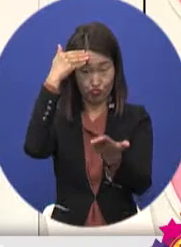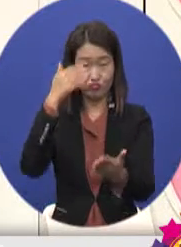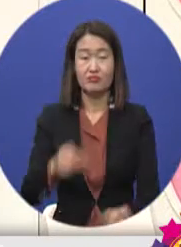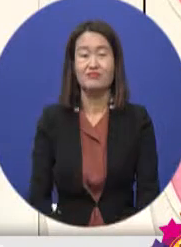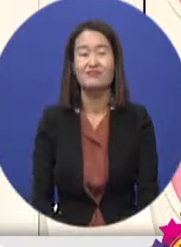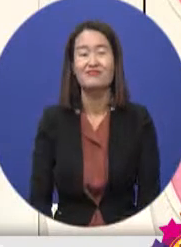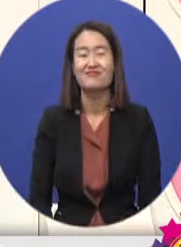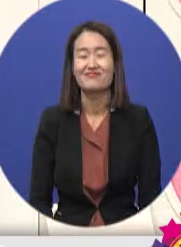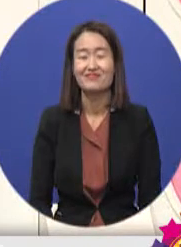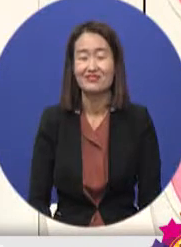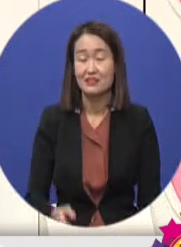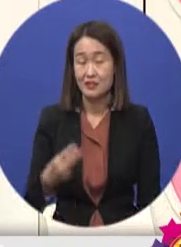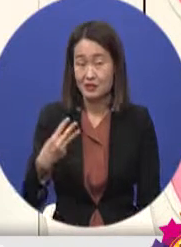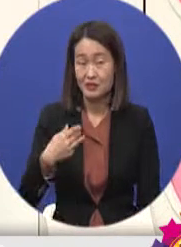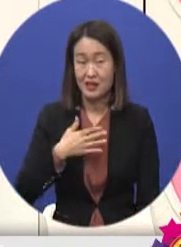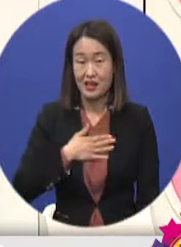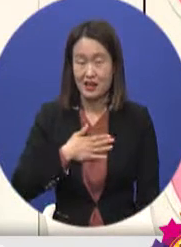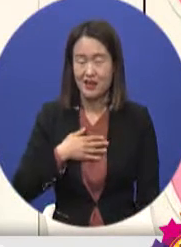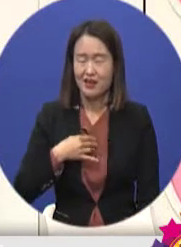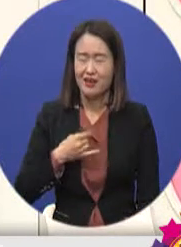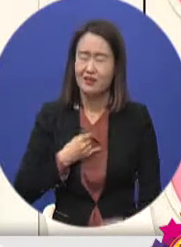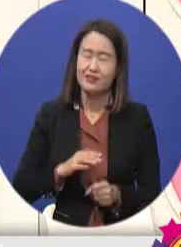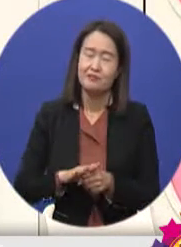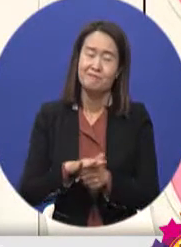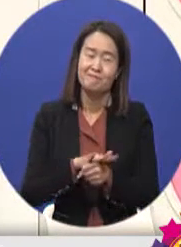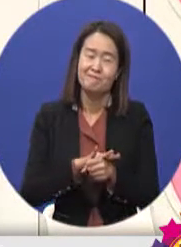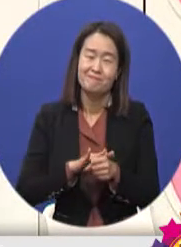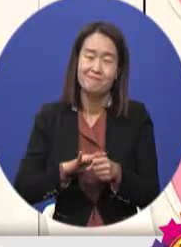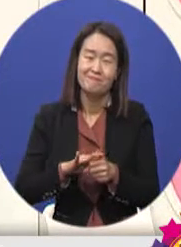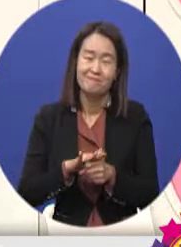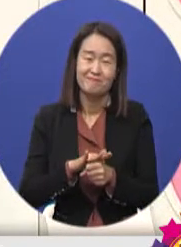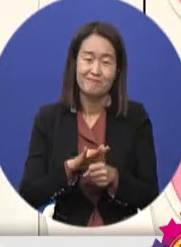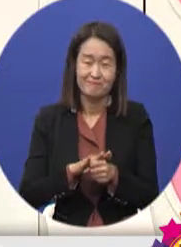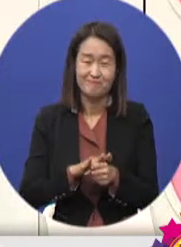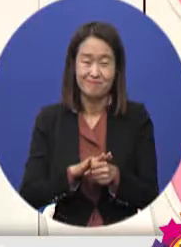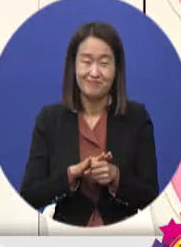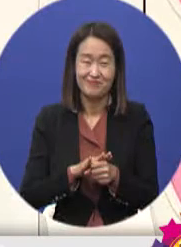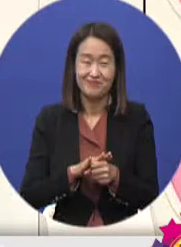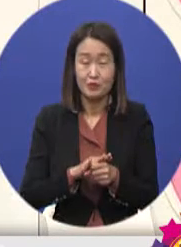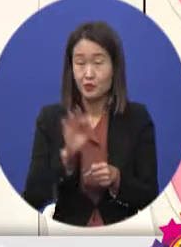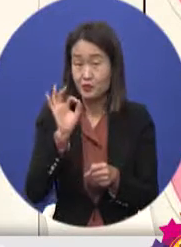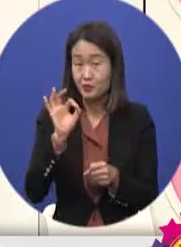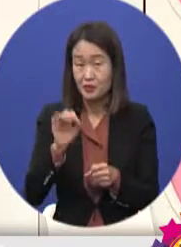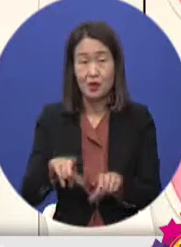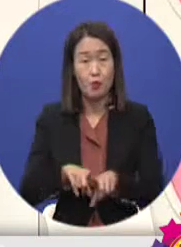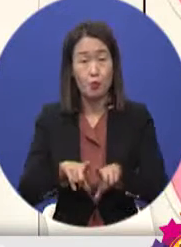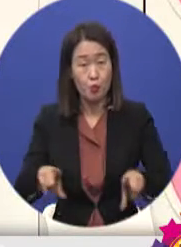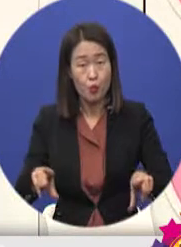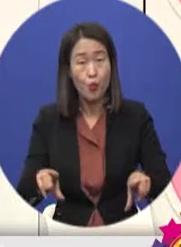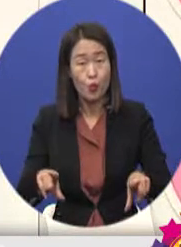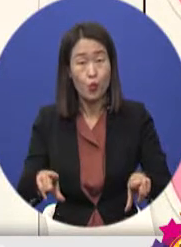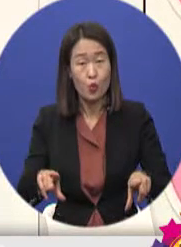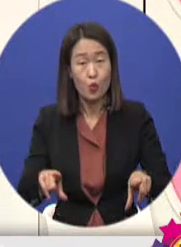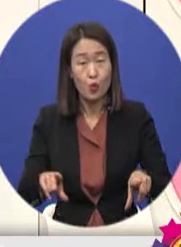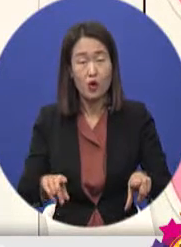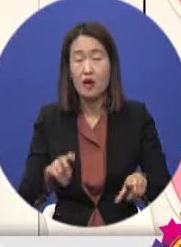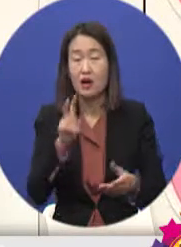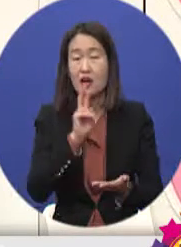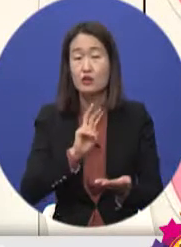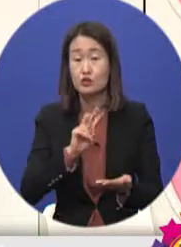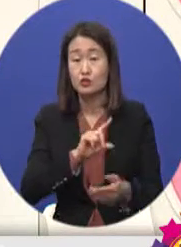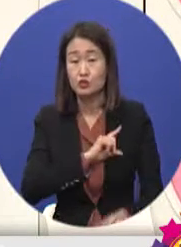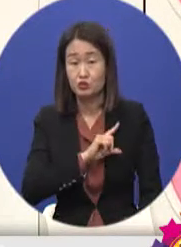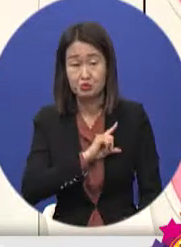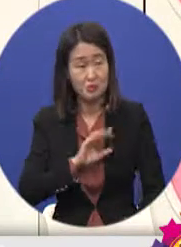그대, 3번 내게도 사랑이입니다. 네, 보통 가수의 이름을 문제로 주시는데